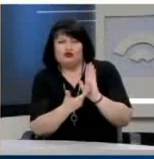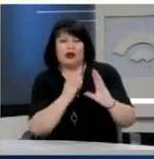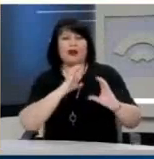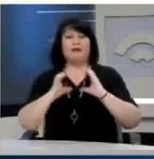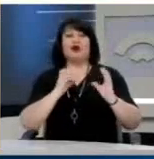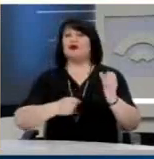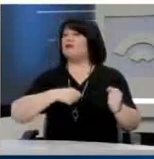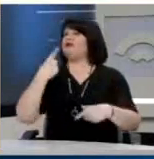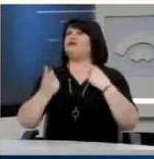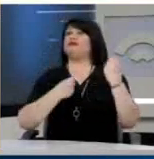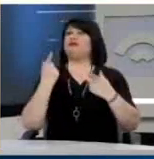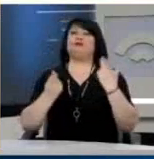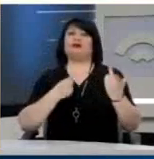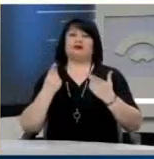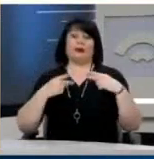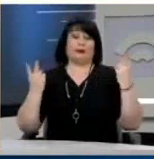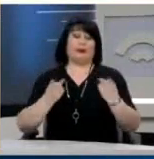επικοινωνιακά πυροτεχνήματα και πομφόλιες.